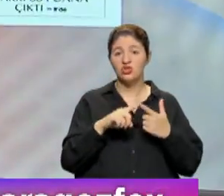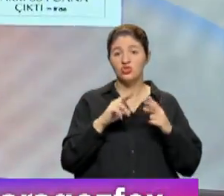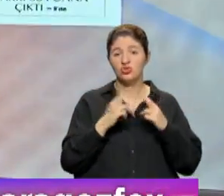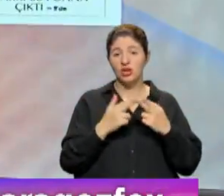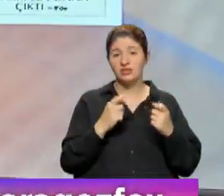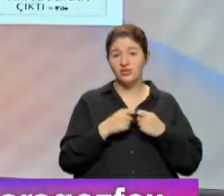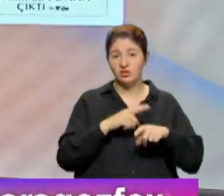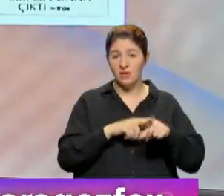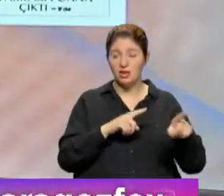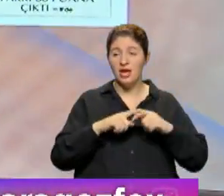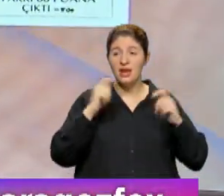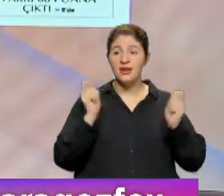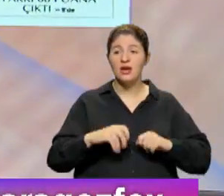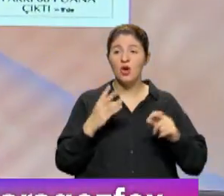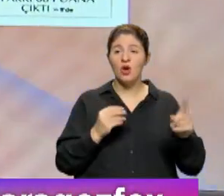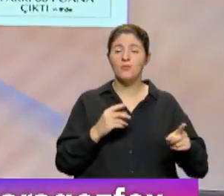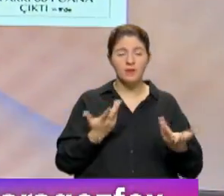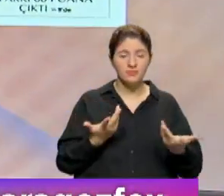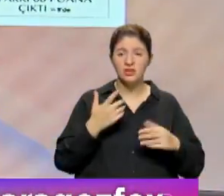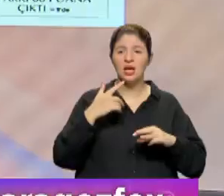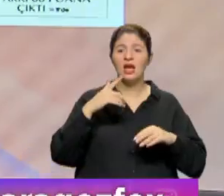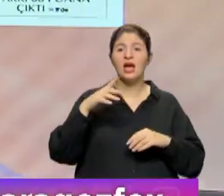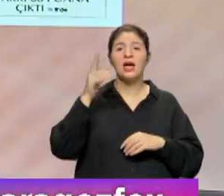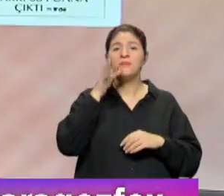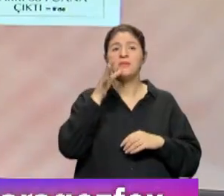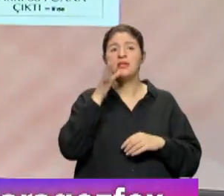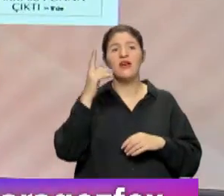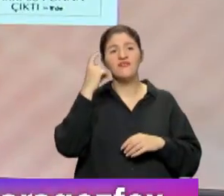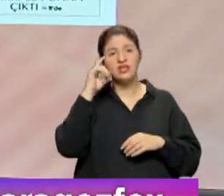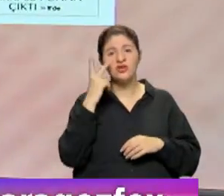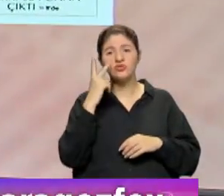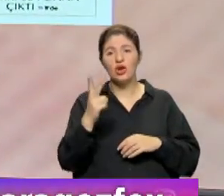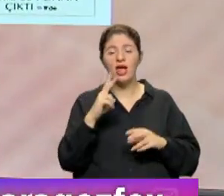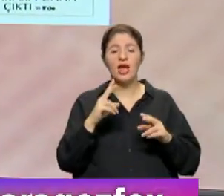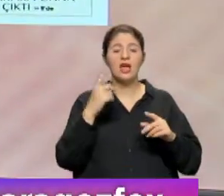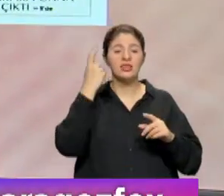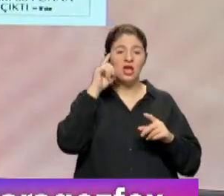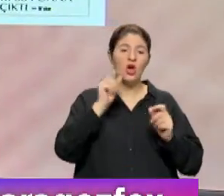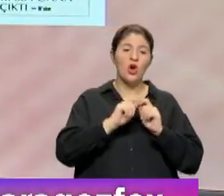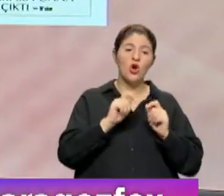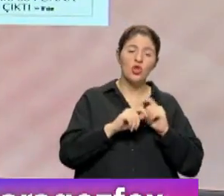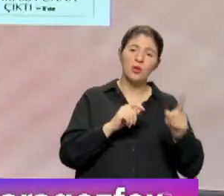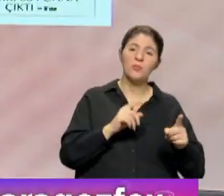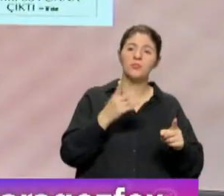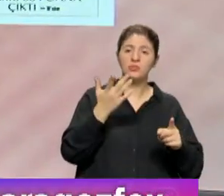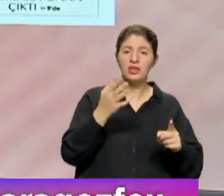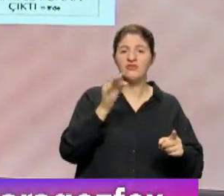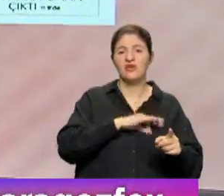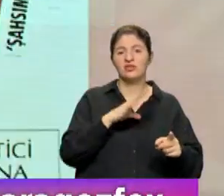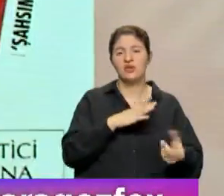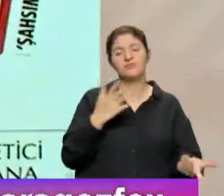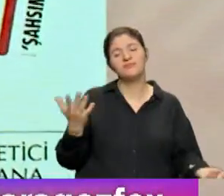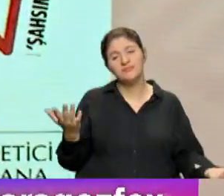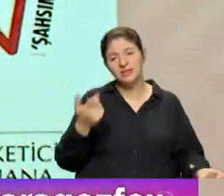Savaşı rekoru kırmak epistemolojik heterodoks nöro ekonomik modeline nasipmiş Emir komuta altında